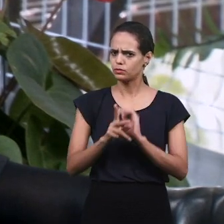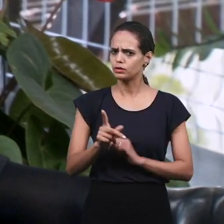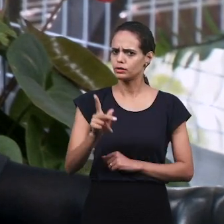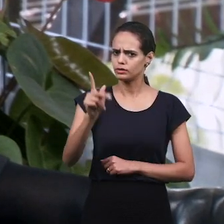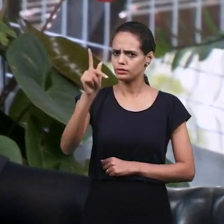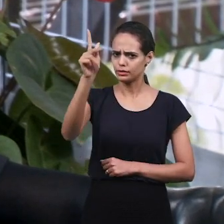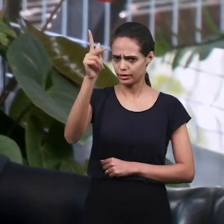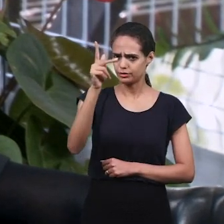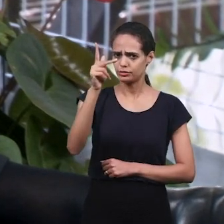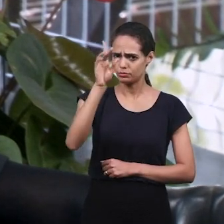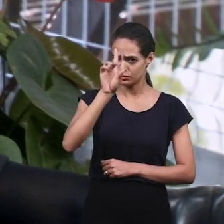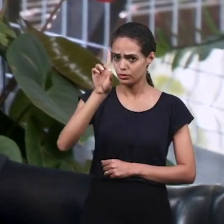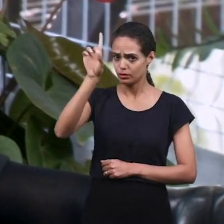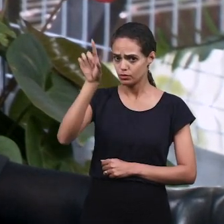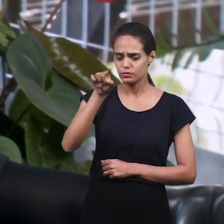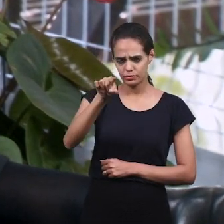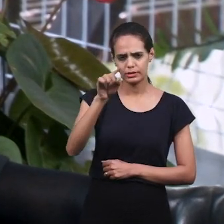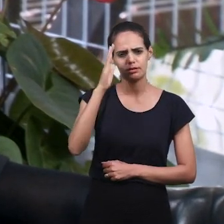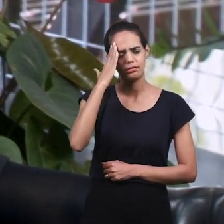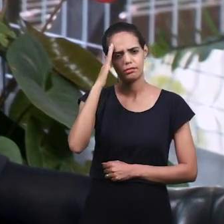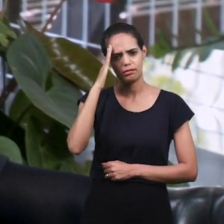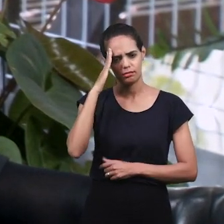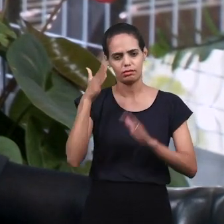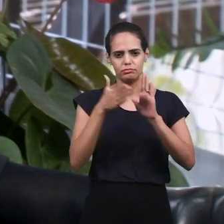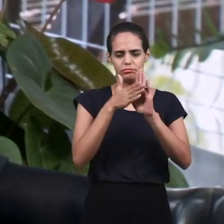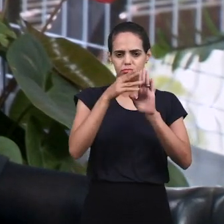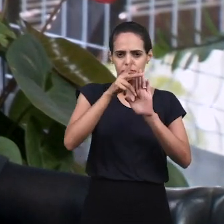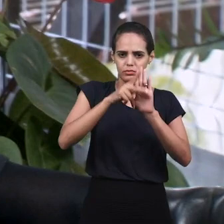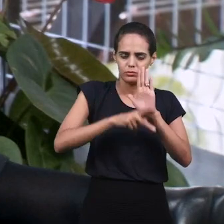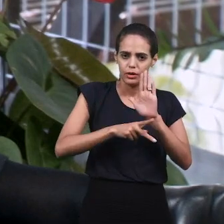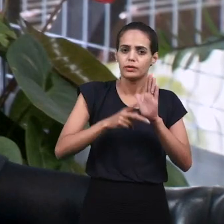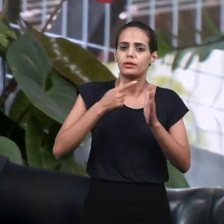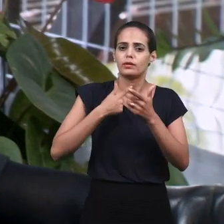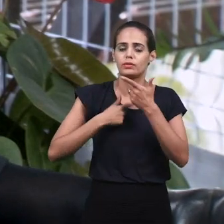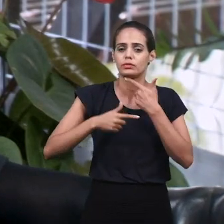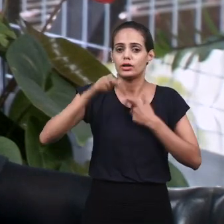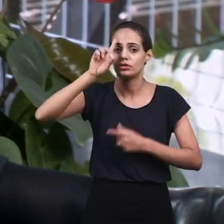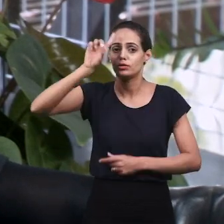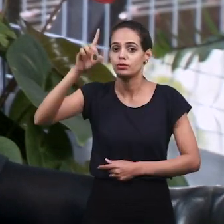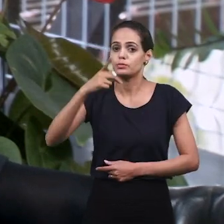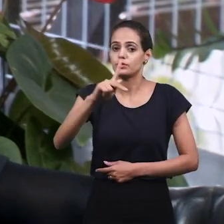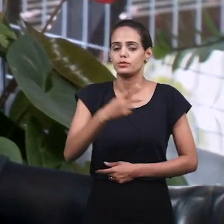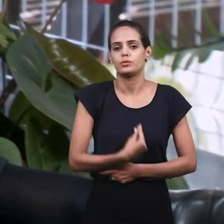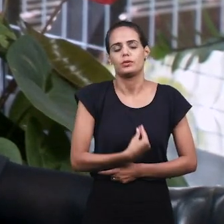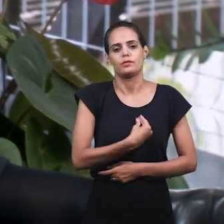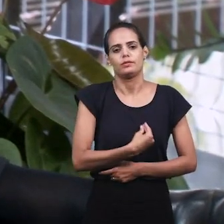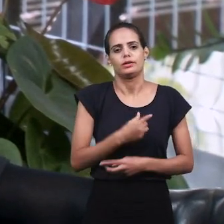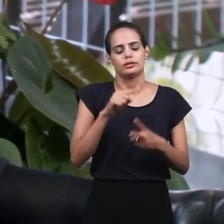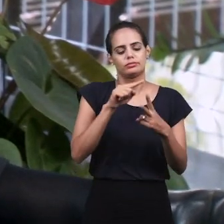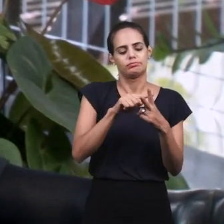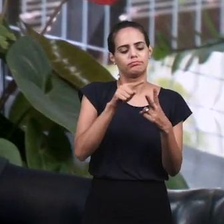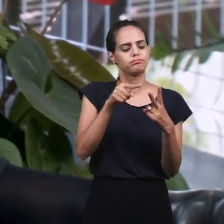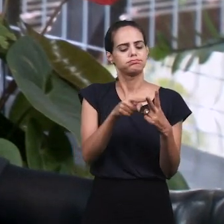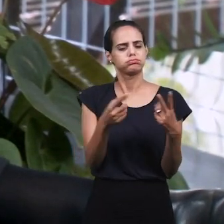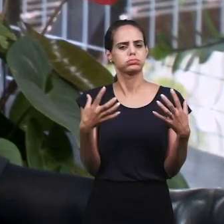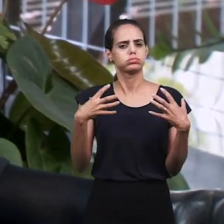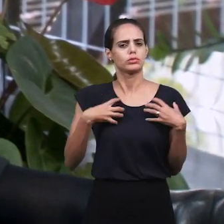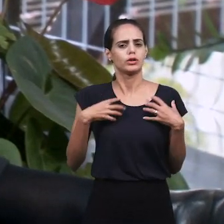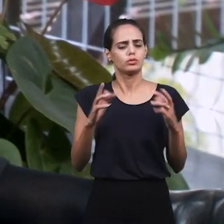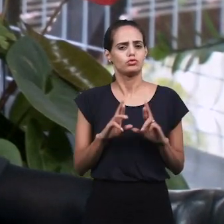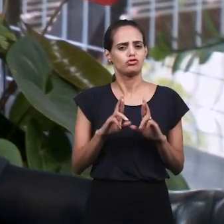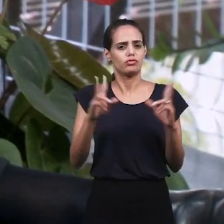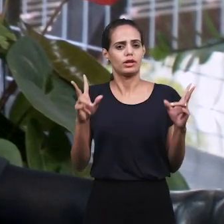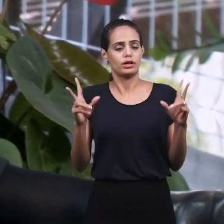des Écritures sacrées afin que l'homme puisse comprendre la volonté et le projet de Dieu pour sa vie. Mais il y a deux